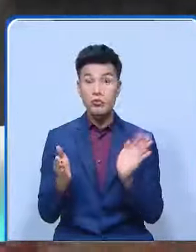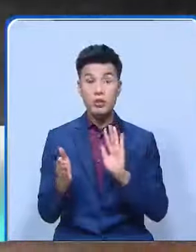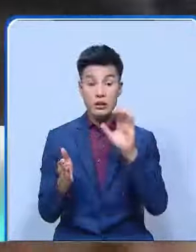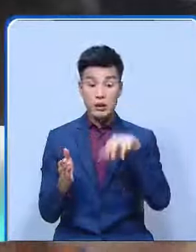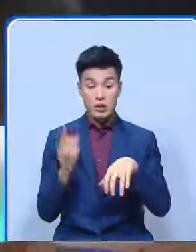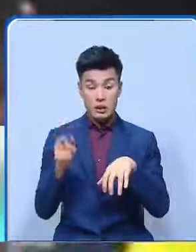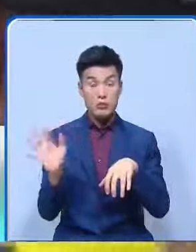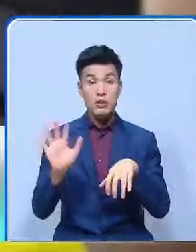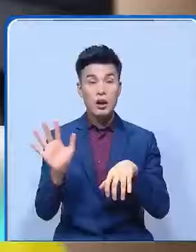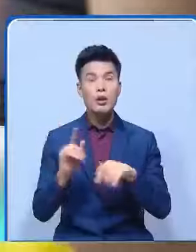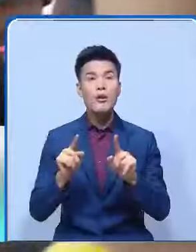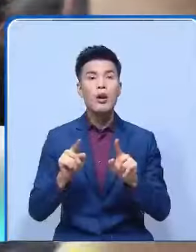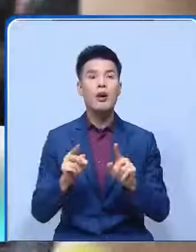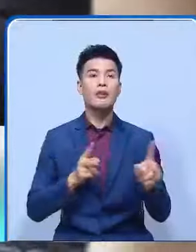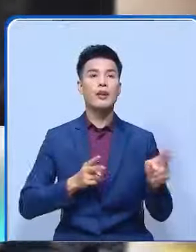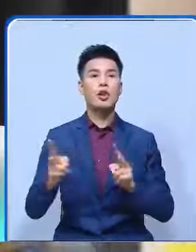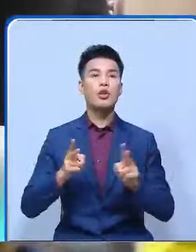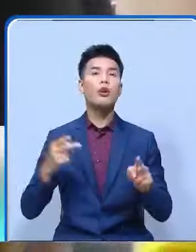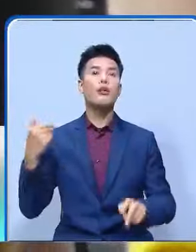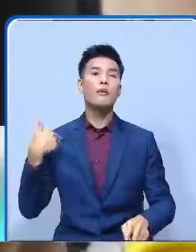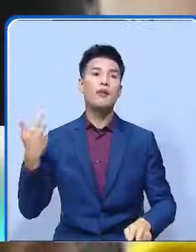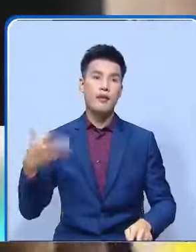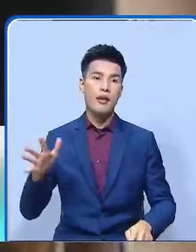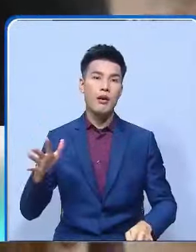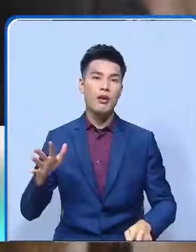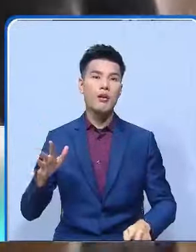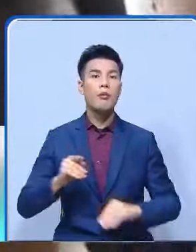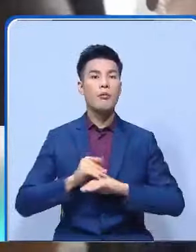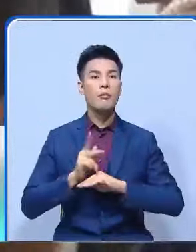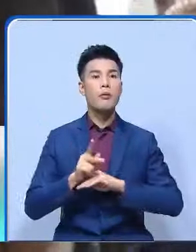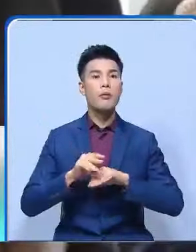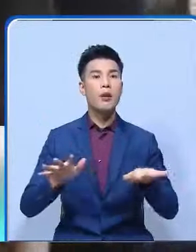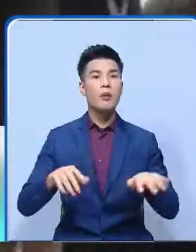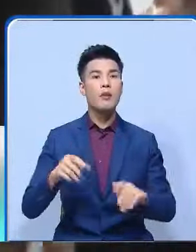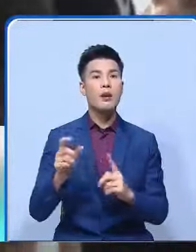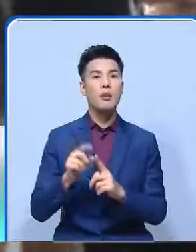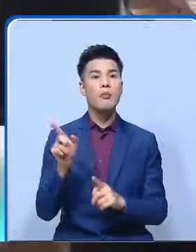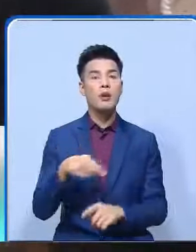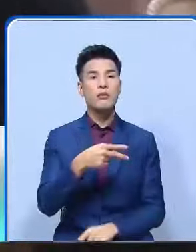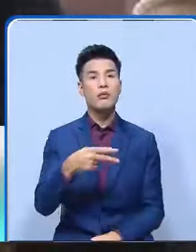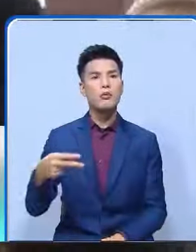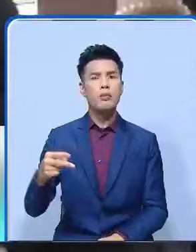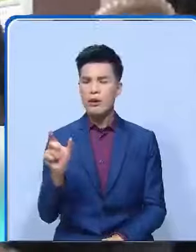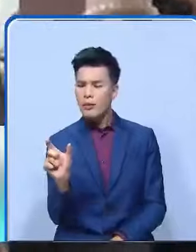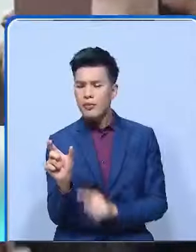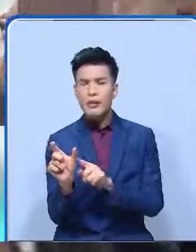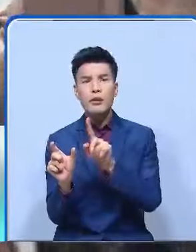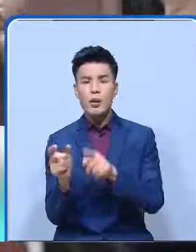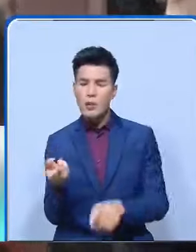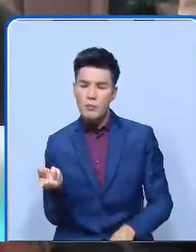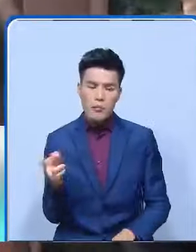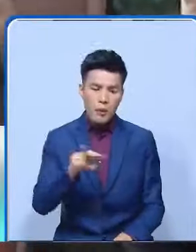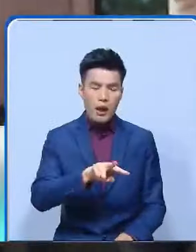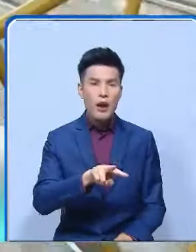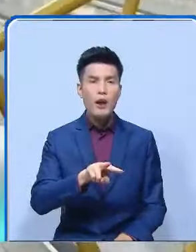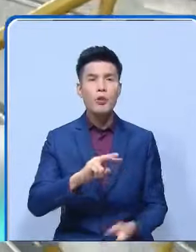แต่ผ่านการตัดท่อนมาเผยแพร่ในอินเทอร์เน็ตบางส่วนและมีภาษาอังกฤษคำเดียวที่เป็นข้อพิพาทเมื่อนำมาแปลโดยรวมอาจเกิ